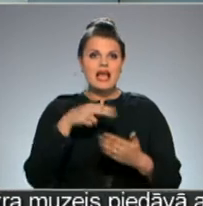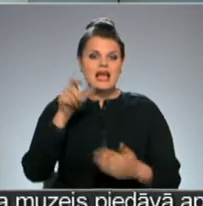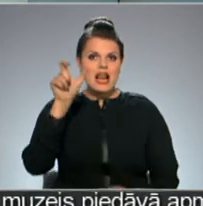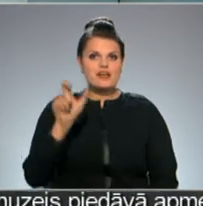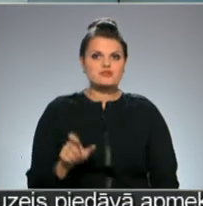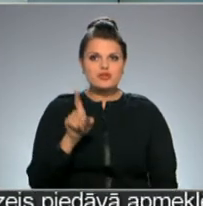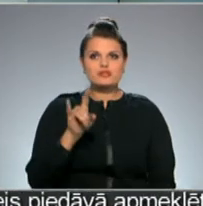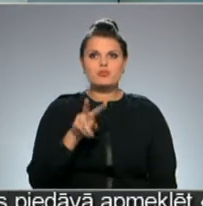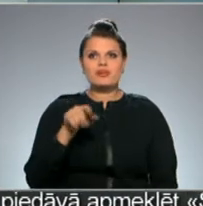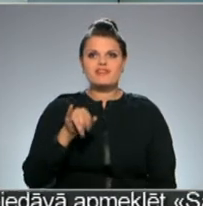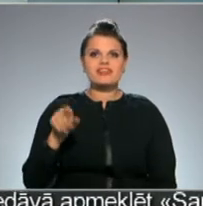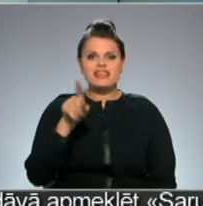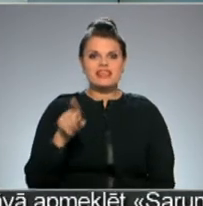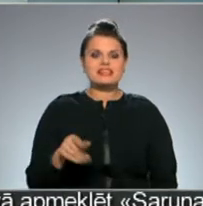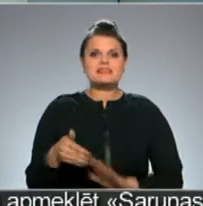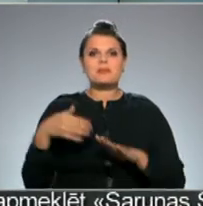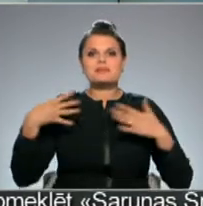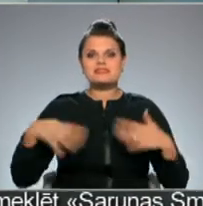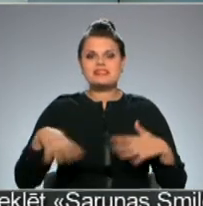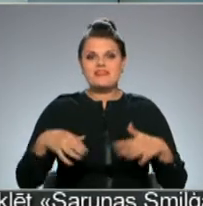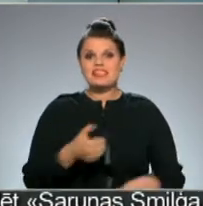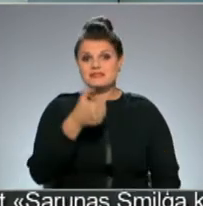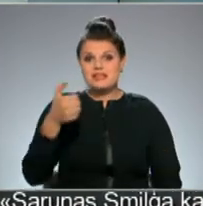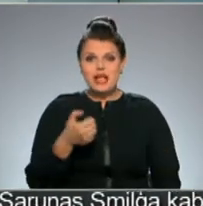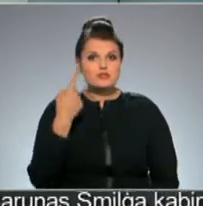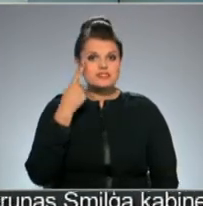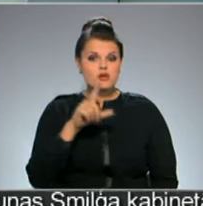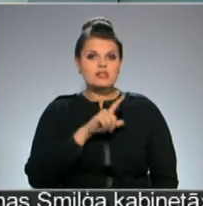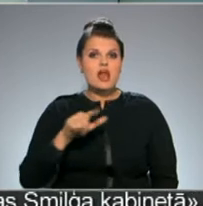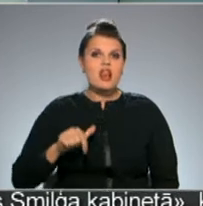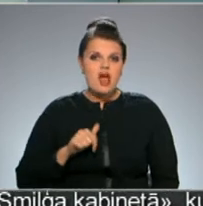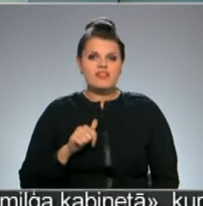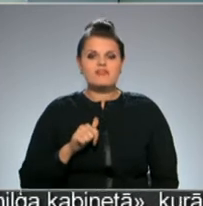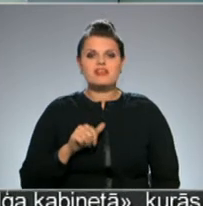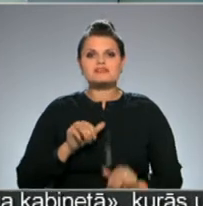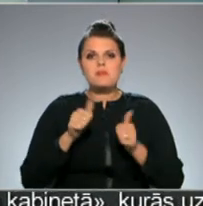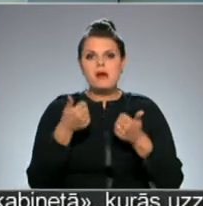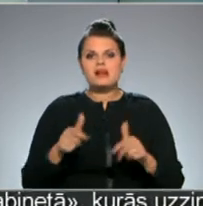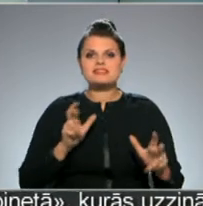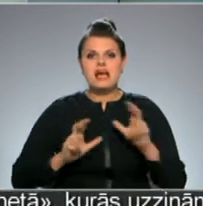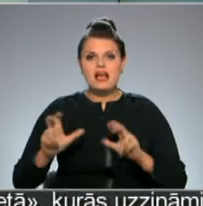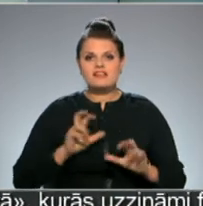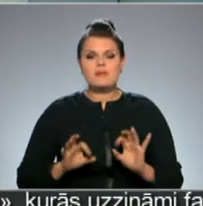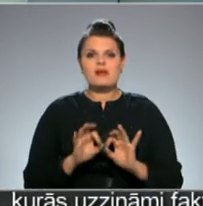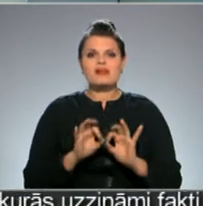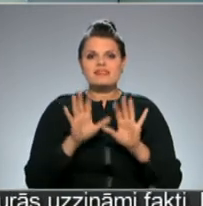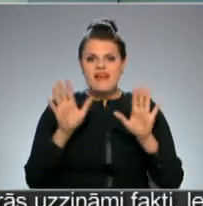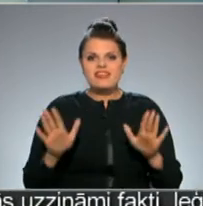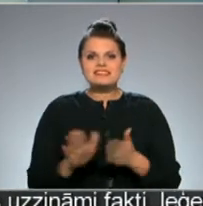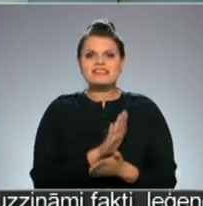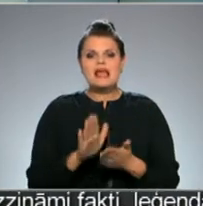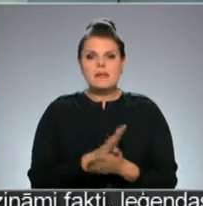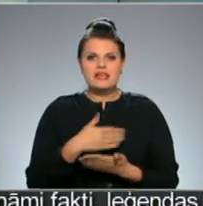Gleznotājs Vilhelms Purvītis pirms 90 gadiem ierosināja Latvijas Mākslas akadēmijā ieviest keramikas katedru. Par